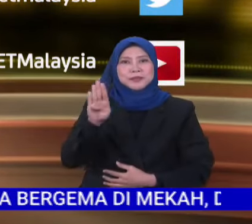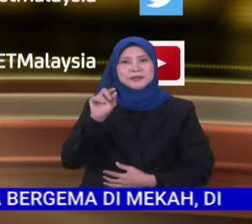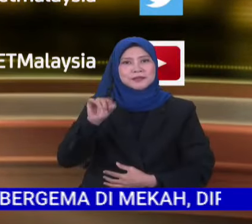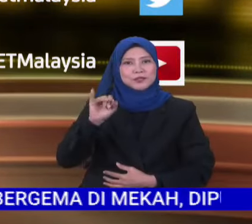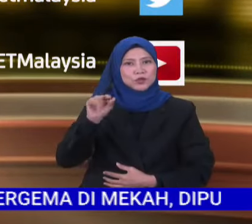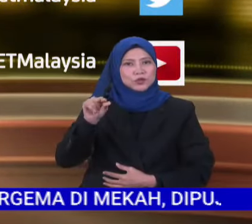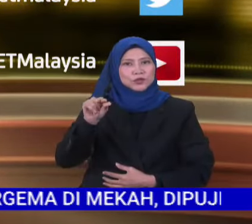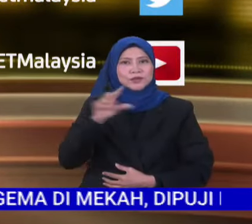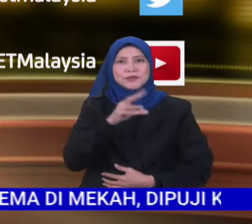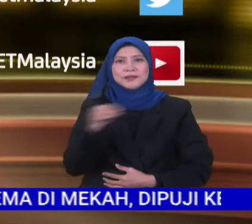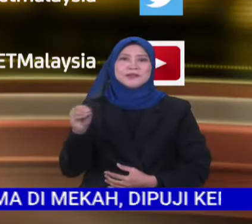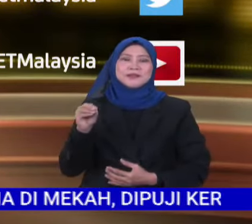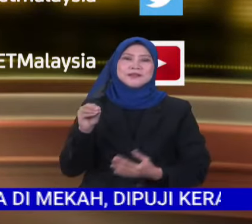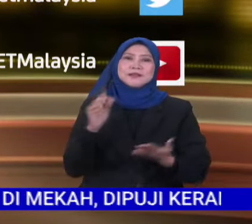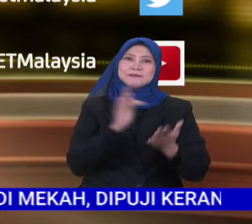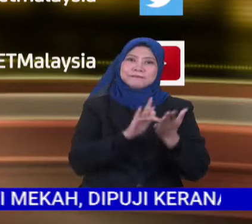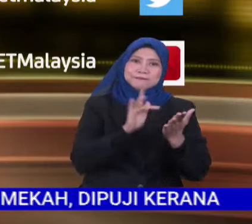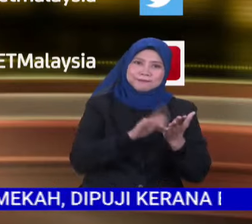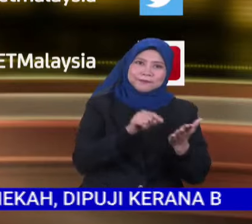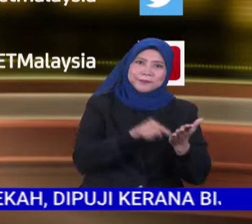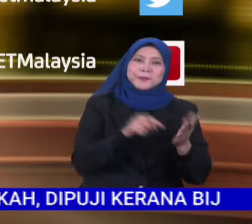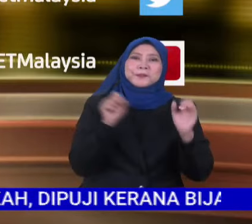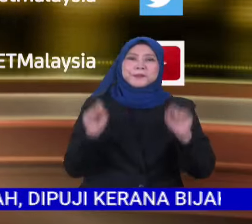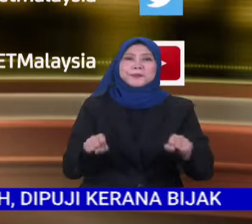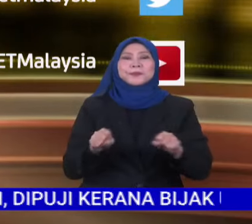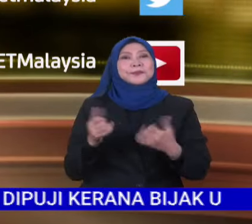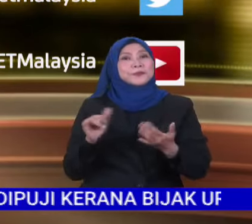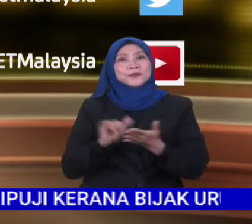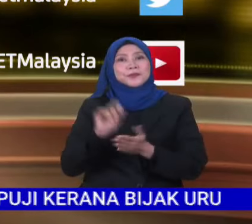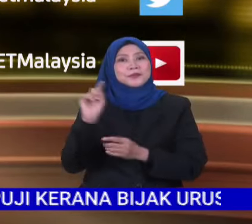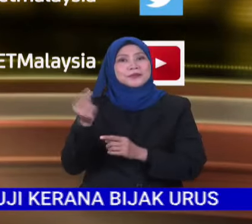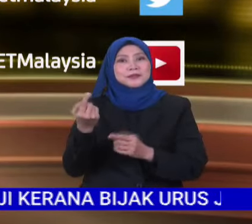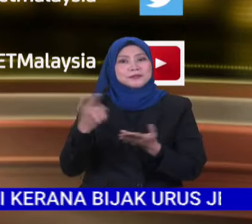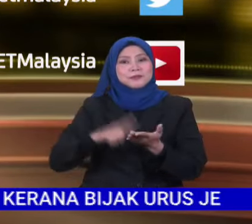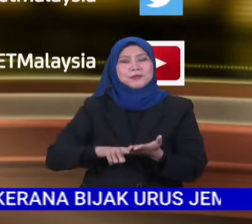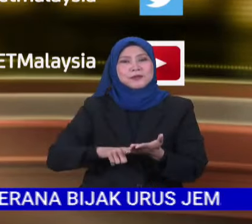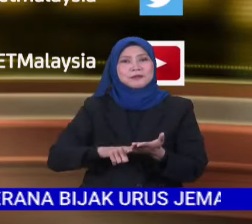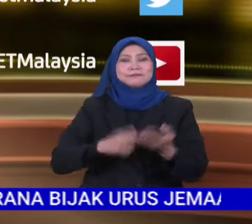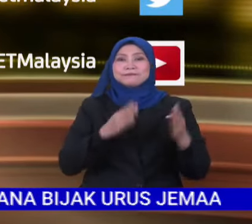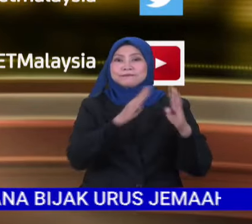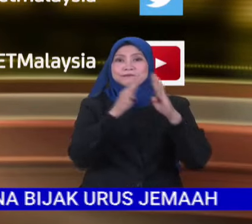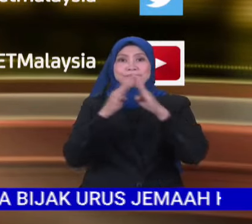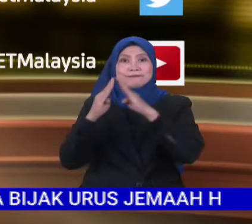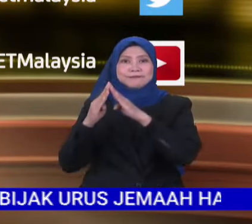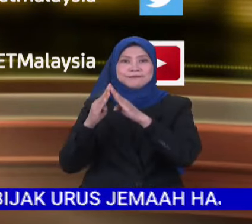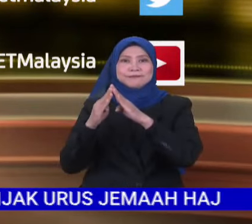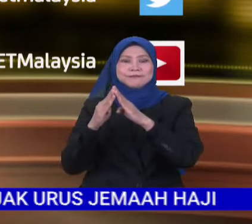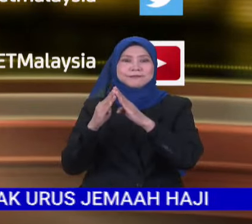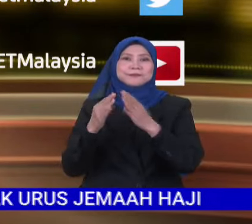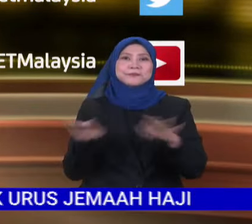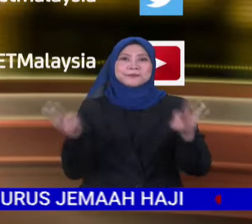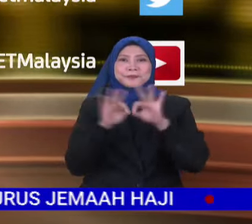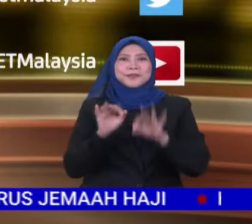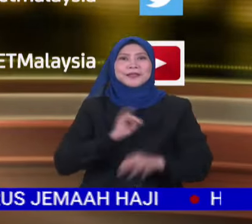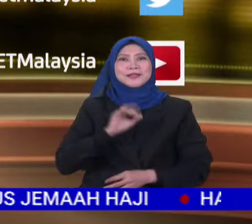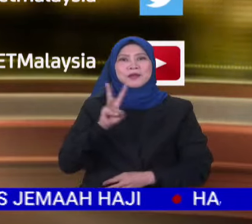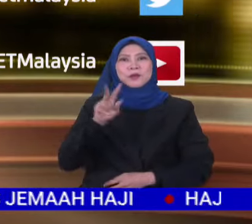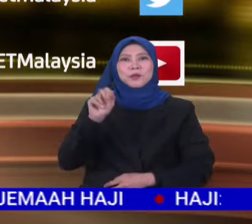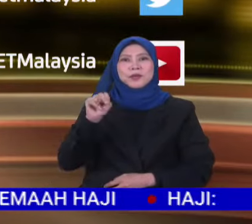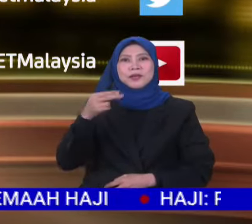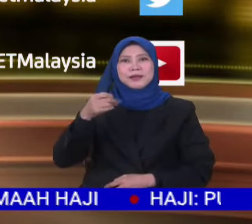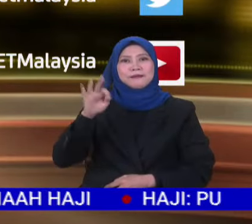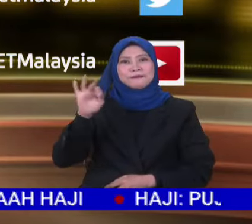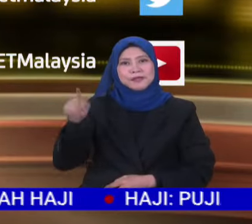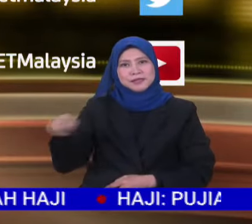Twitter cewek dan juga jujube langsung bisa Siti lihat ramalan cuaca bagi Banda Banda utama di seluruh Naswa navish